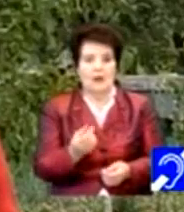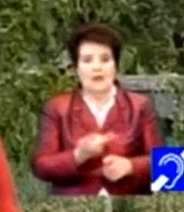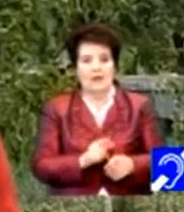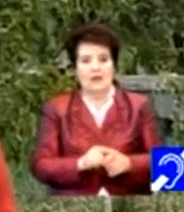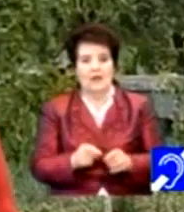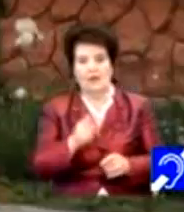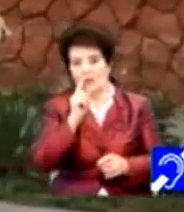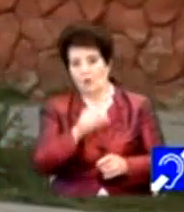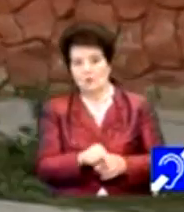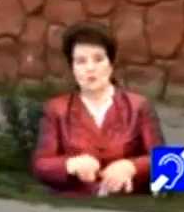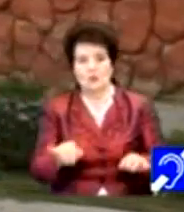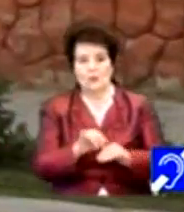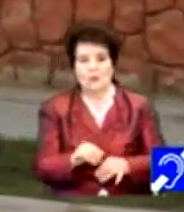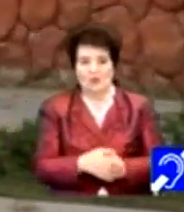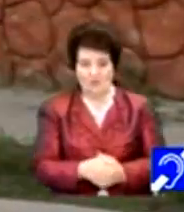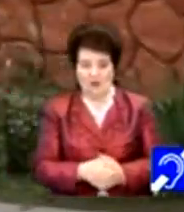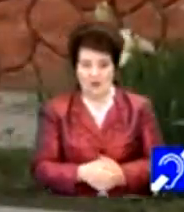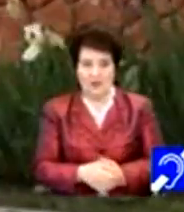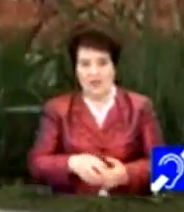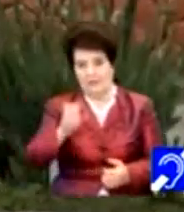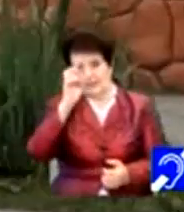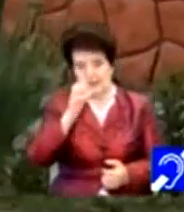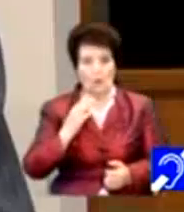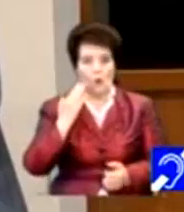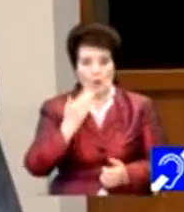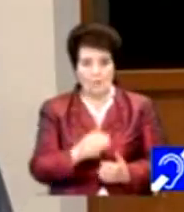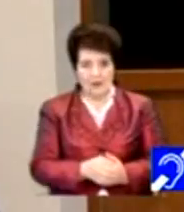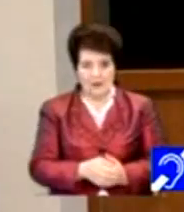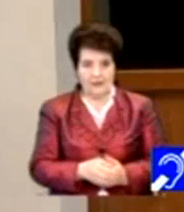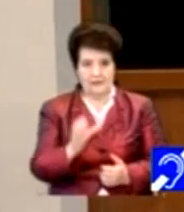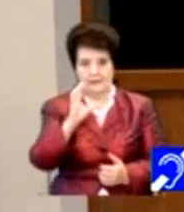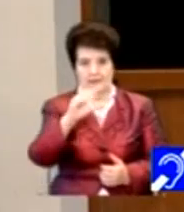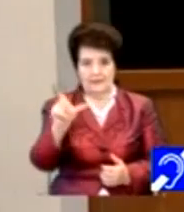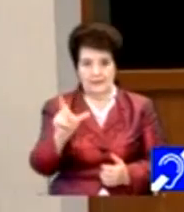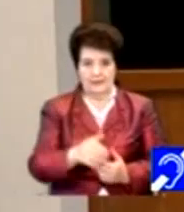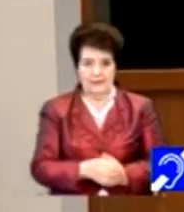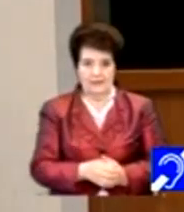ajunge pe undeva. Aș vrea ca statul român să